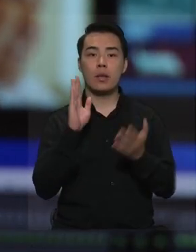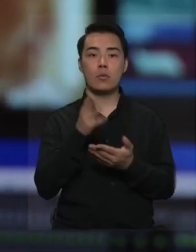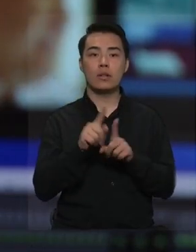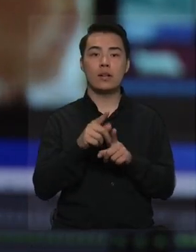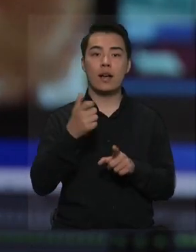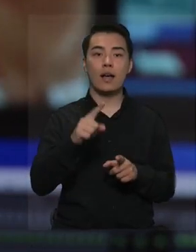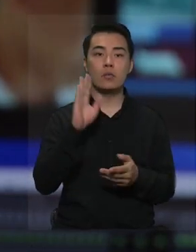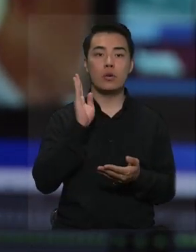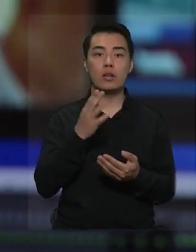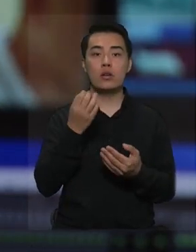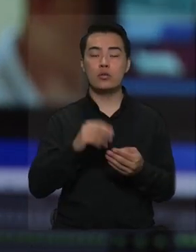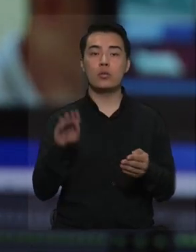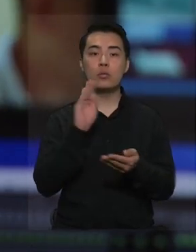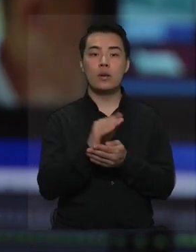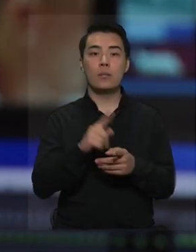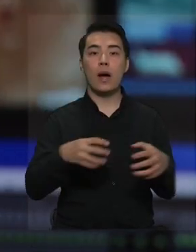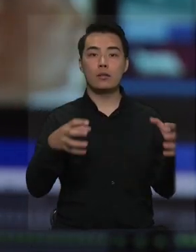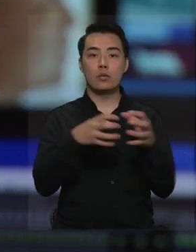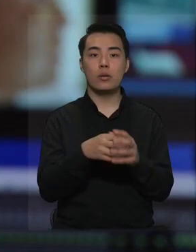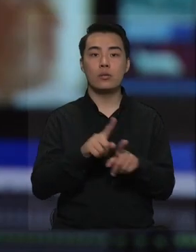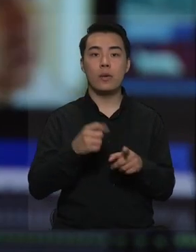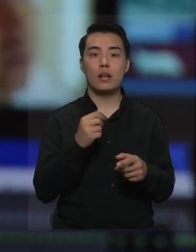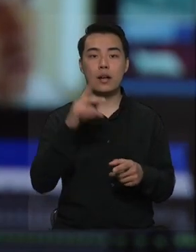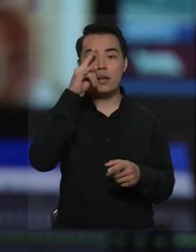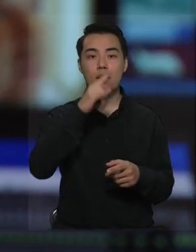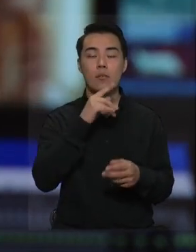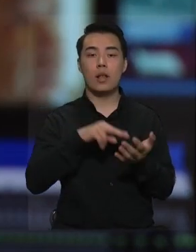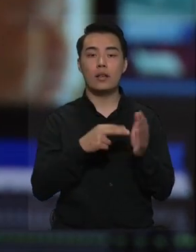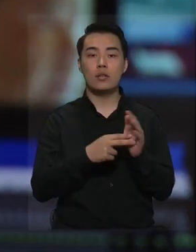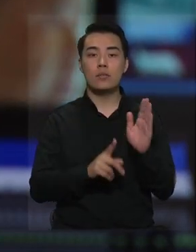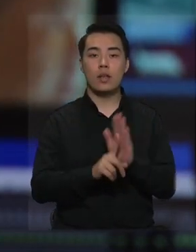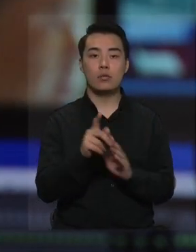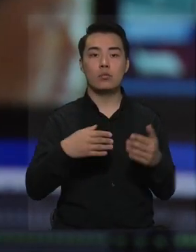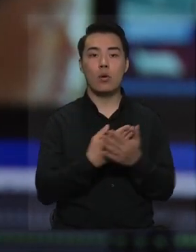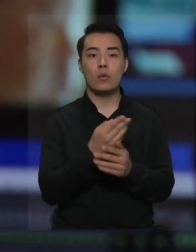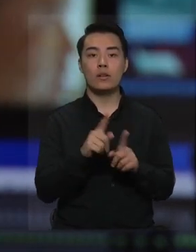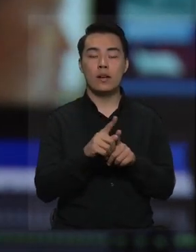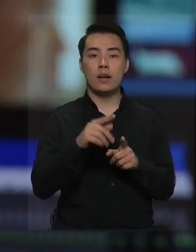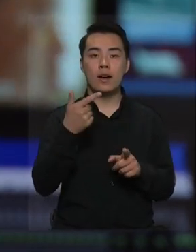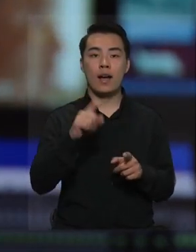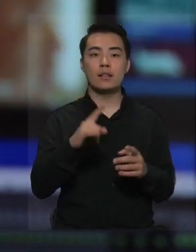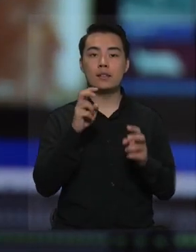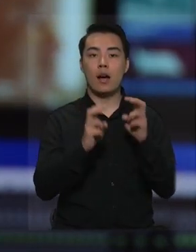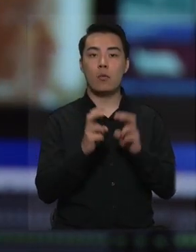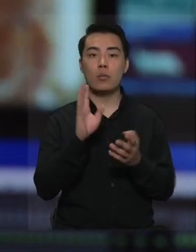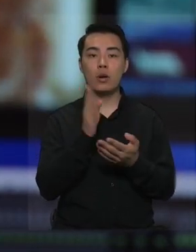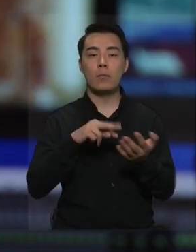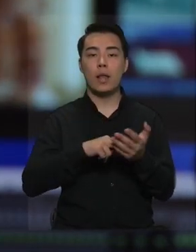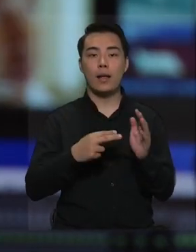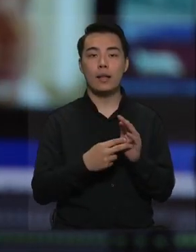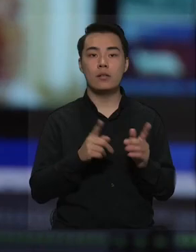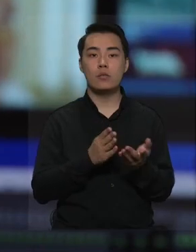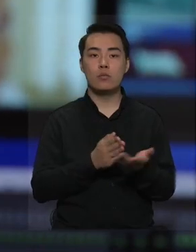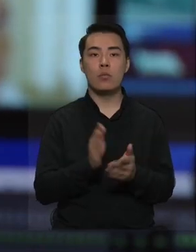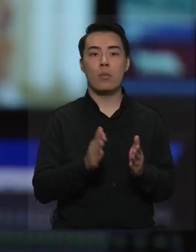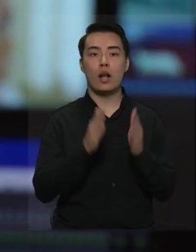газа также вместе с партнерами консорциума в Казахстане планируют запустить новый газовый завод о планах по реализации